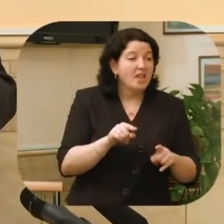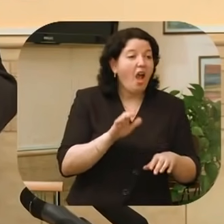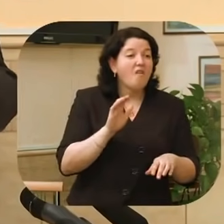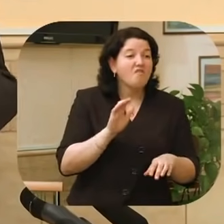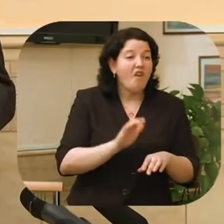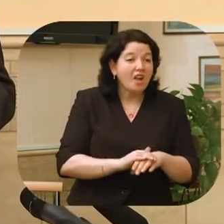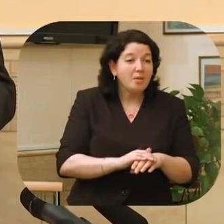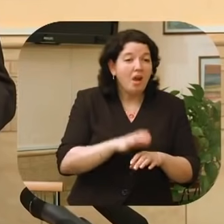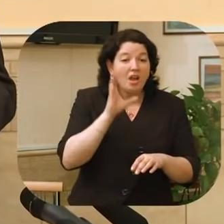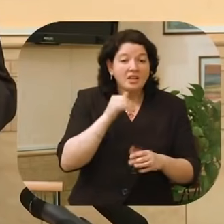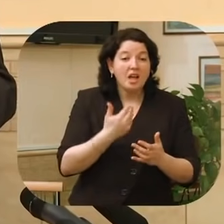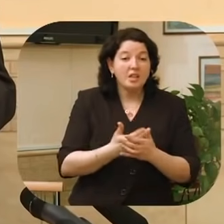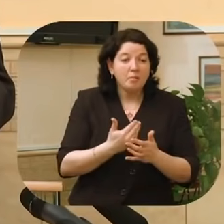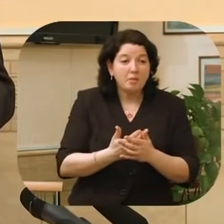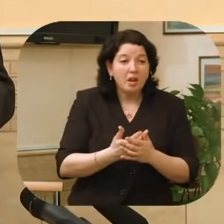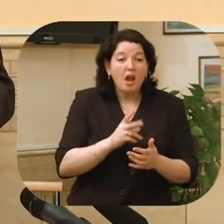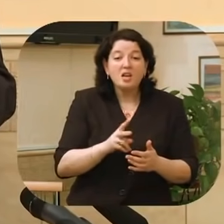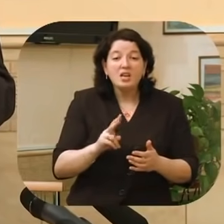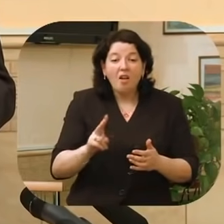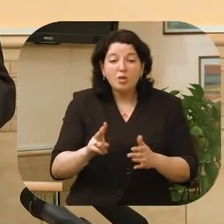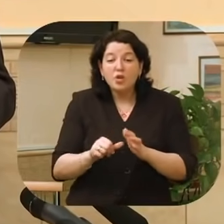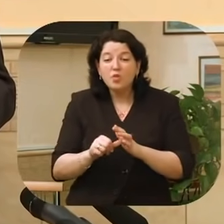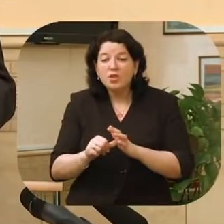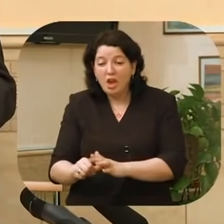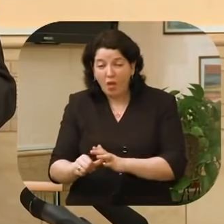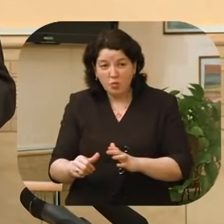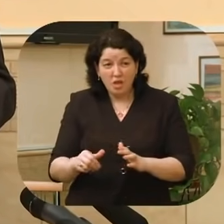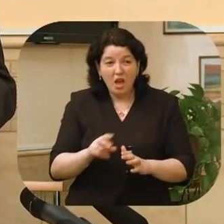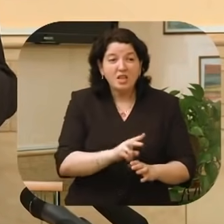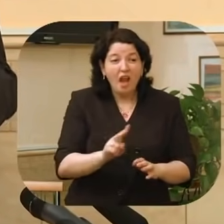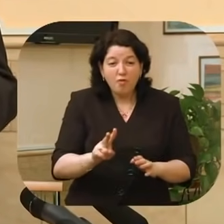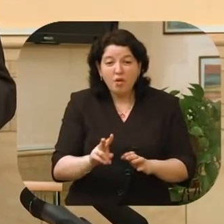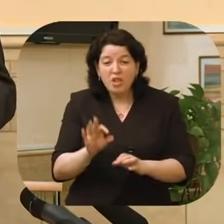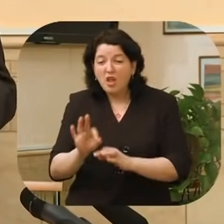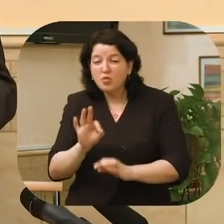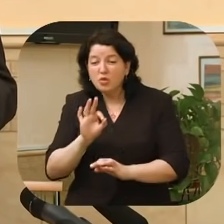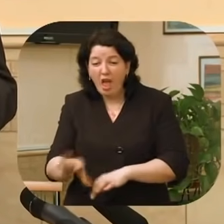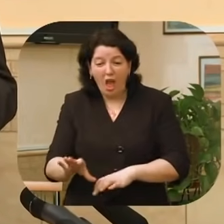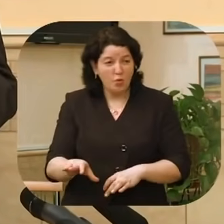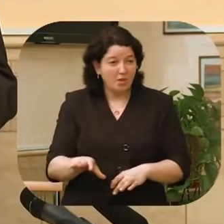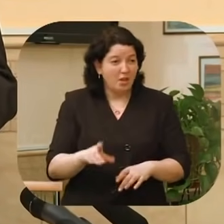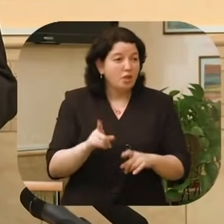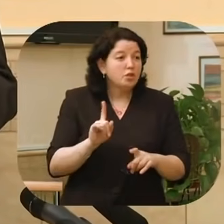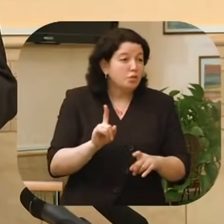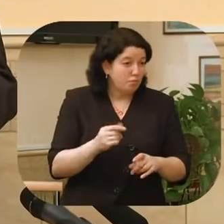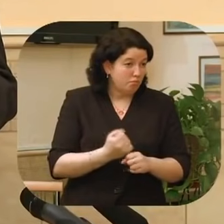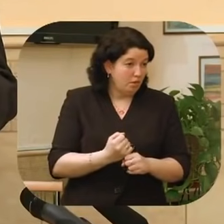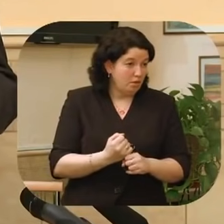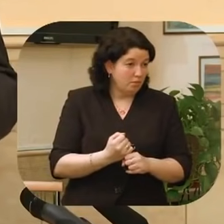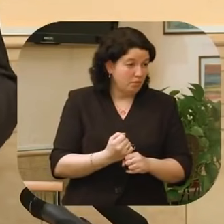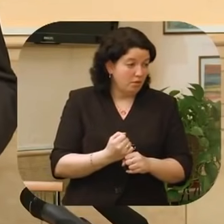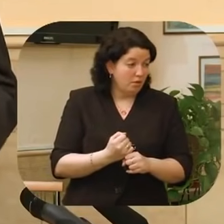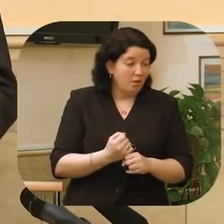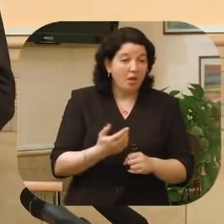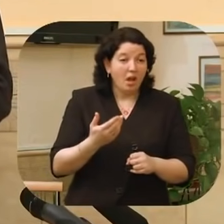фактом, когда я кого-то унижаю, кого-то осуждаю, что я делаю?